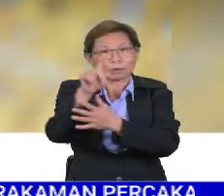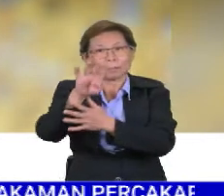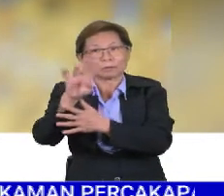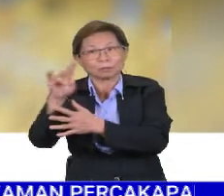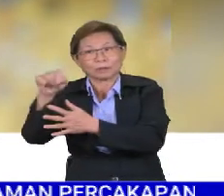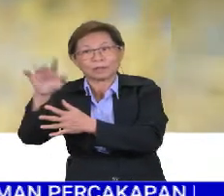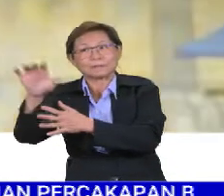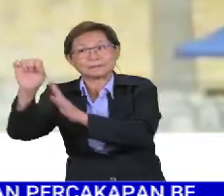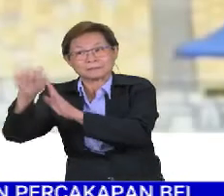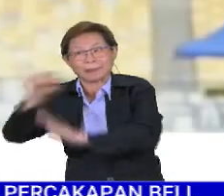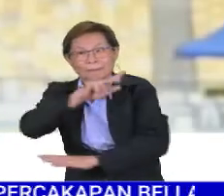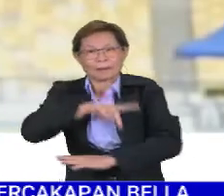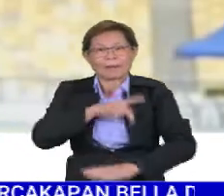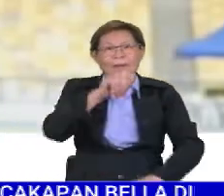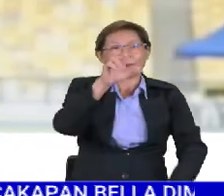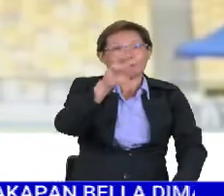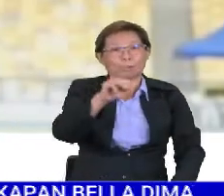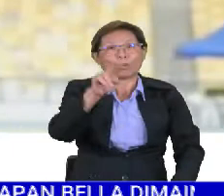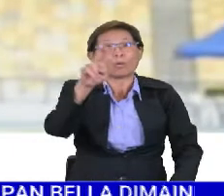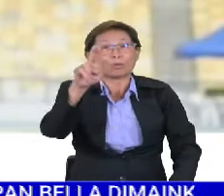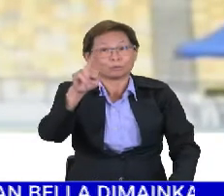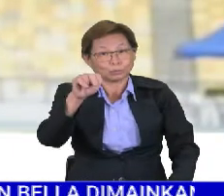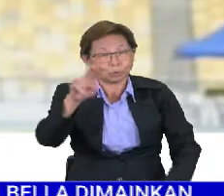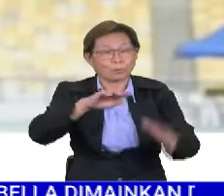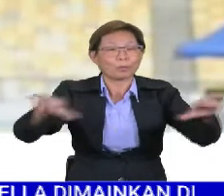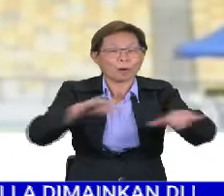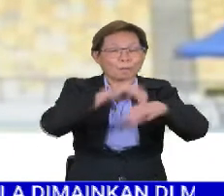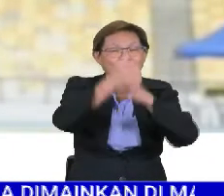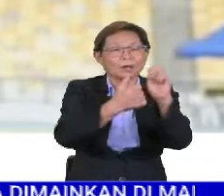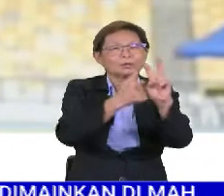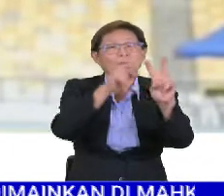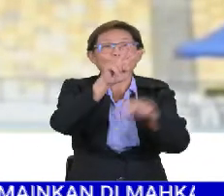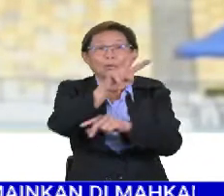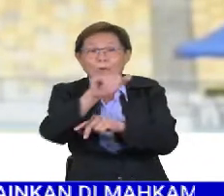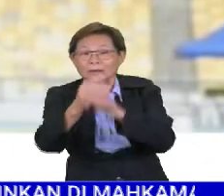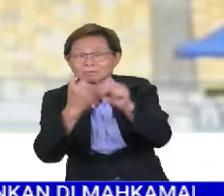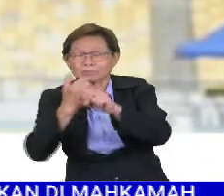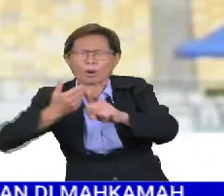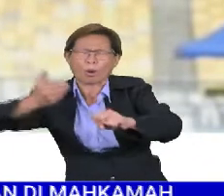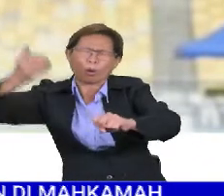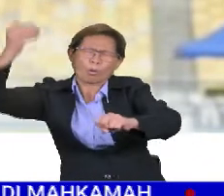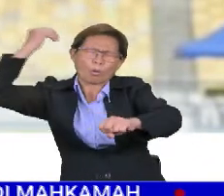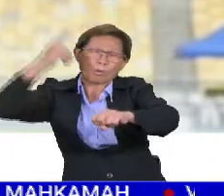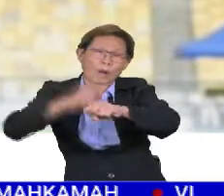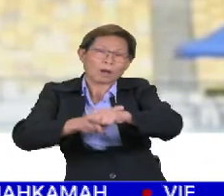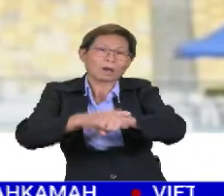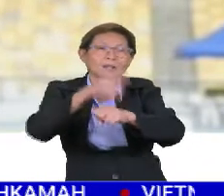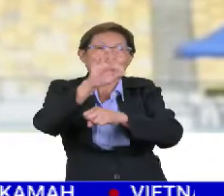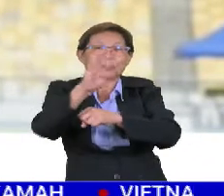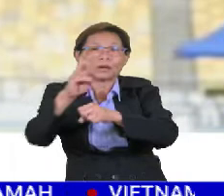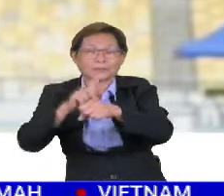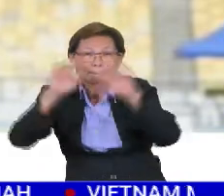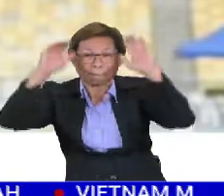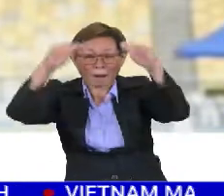495 saat milik imun suami yang dilakukan pada 26 tahun yang lalu ketika edisi cemas 66 di